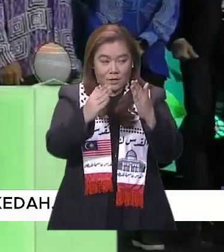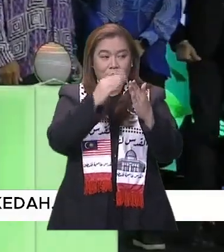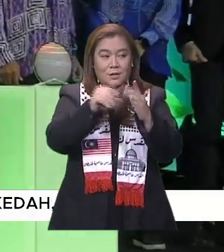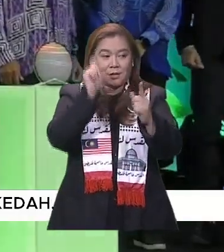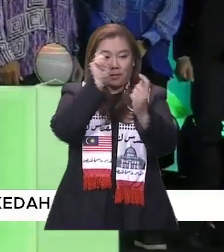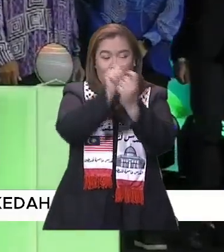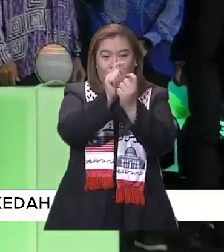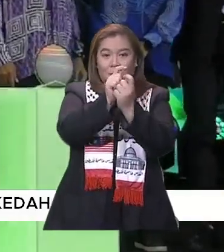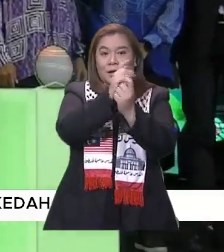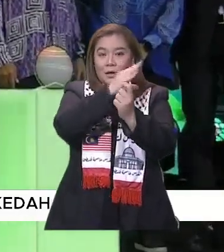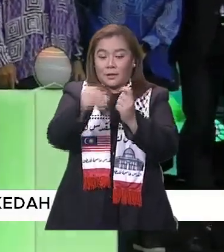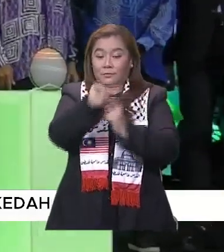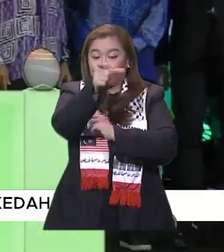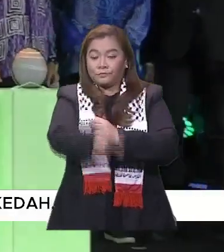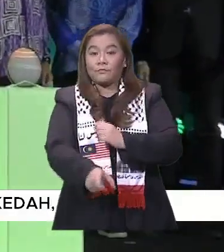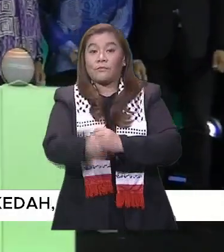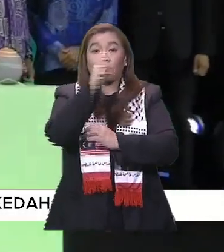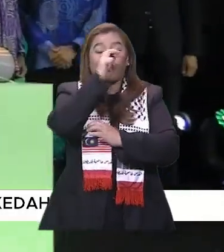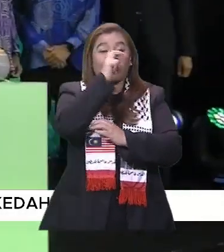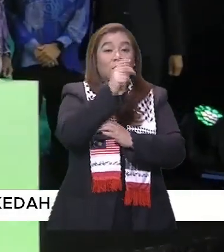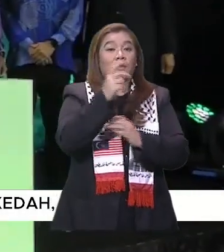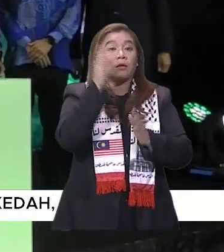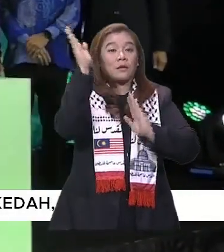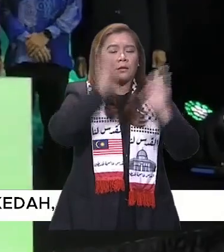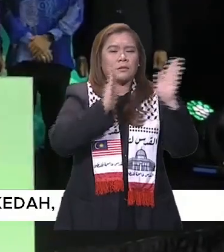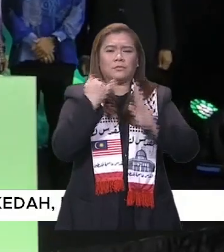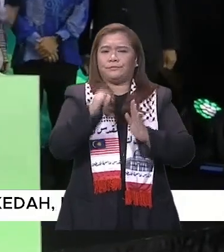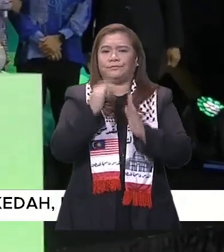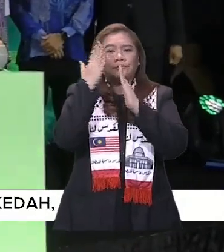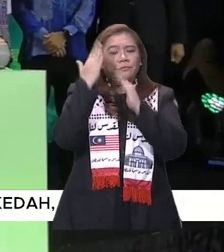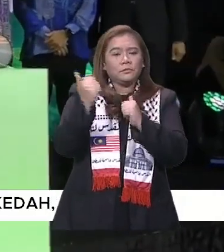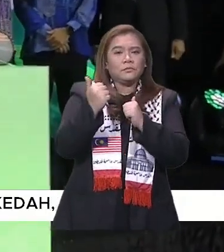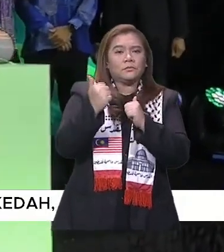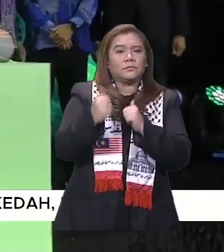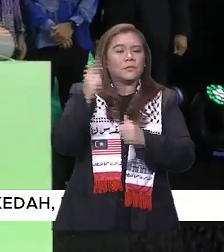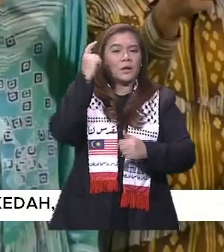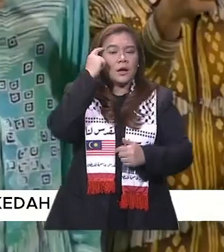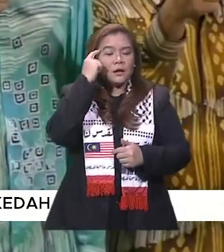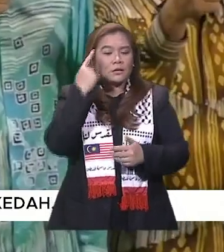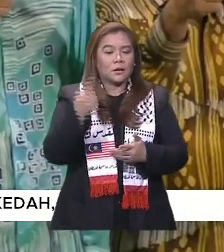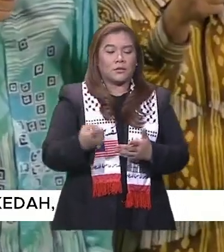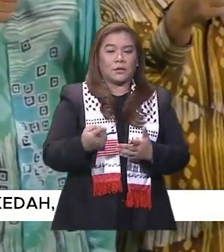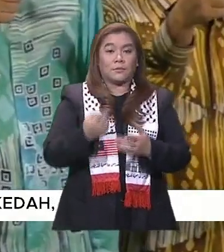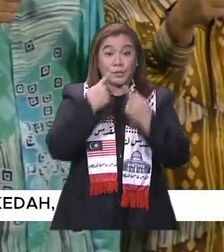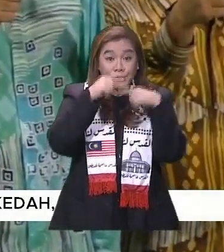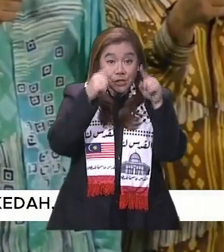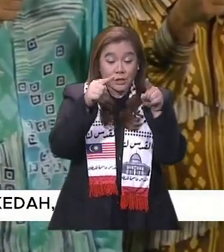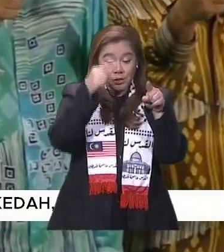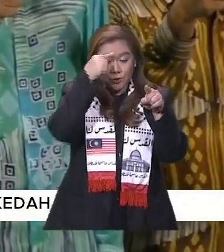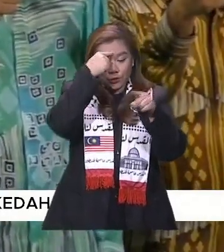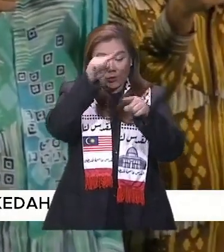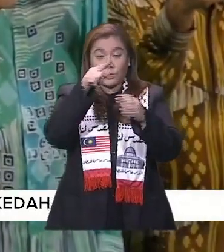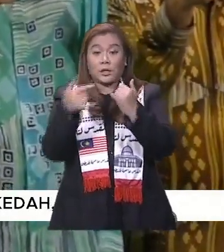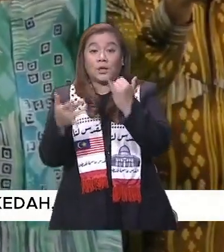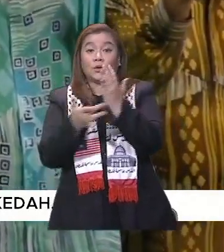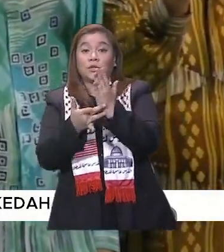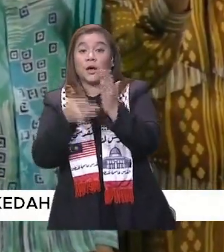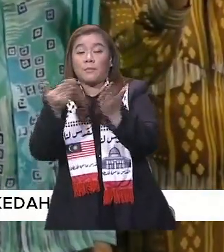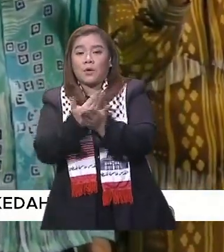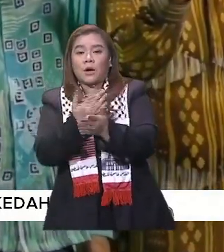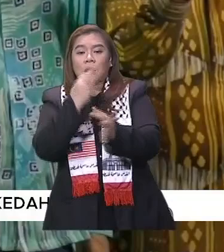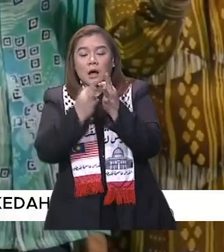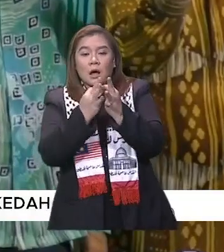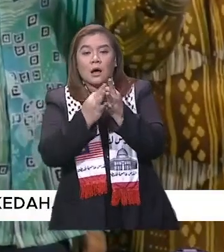tepat. Beliau juga menegaskan bahawa Malaysia tidak boleh mengharapkan untuk dianggap sebagai pemain yang berjaya dalam teknologi baru ini jika ia